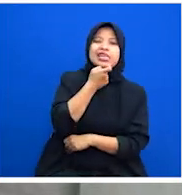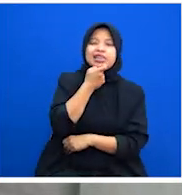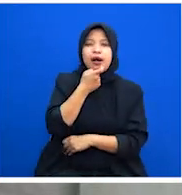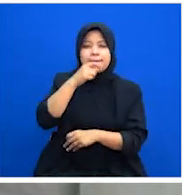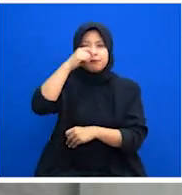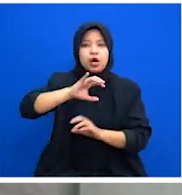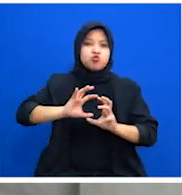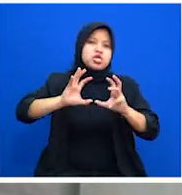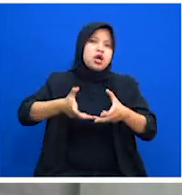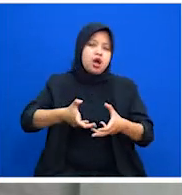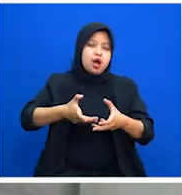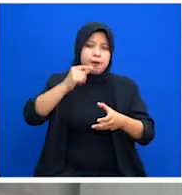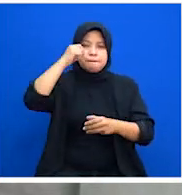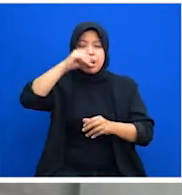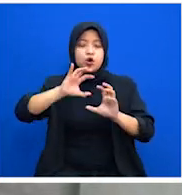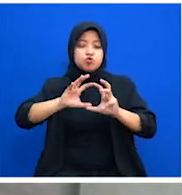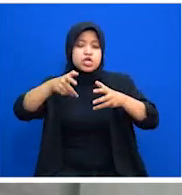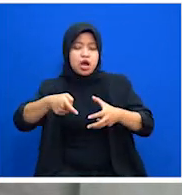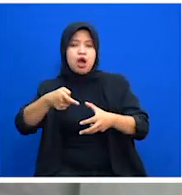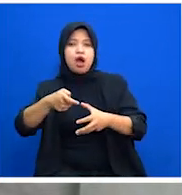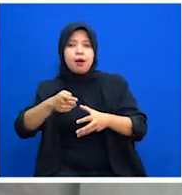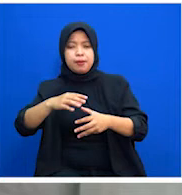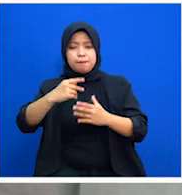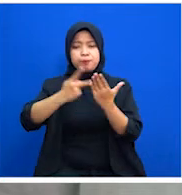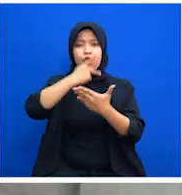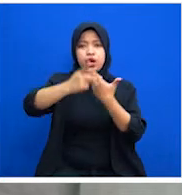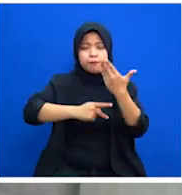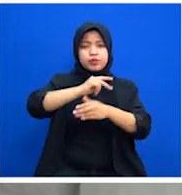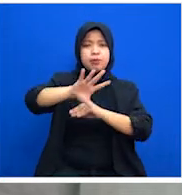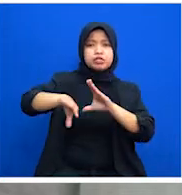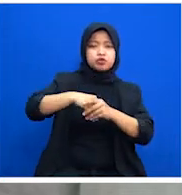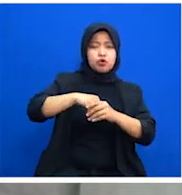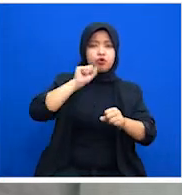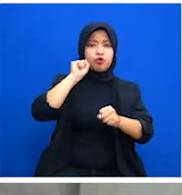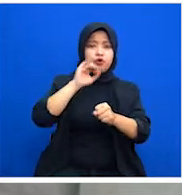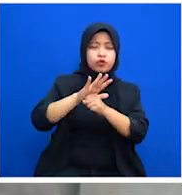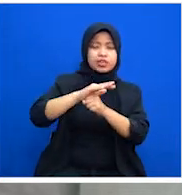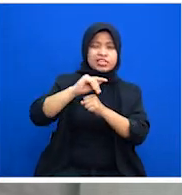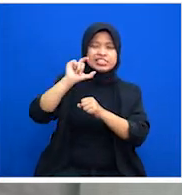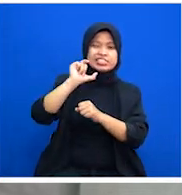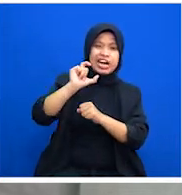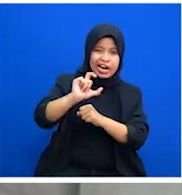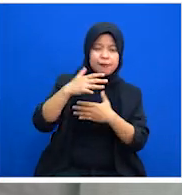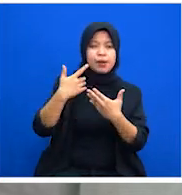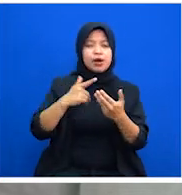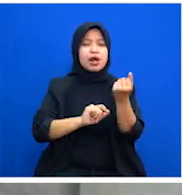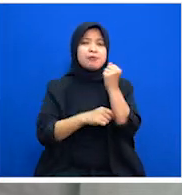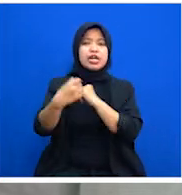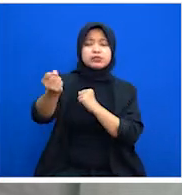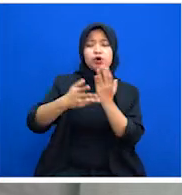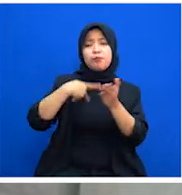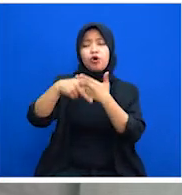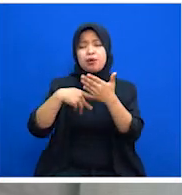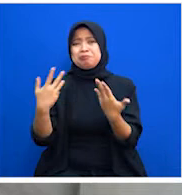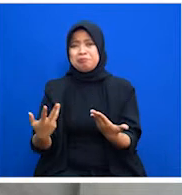terkait dengan Bank Dunia yang menyatakan sebuah program yang namanya adalah coffee chain strategik.ppt Saint respons program